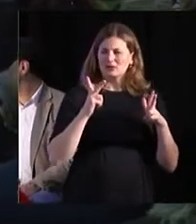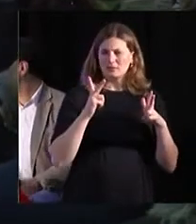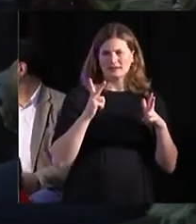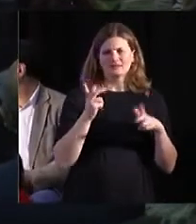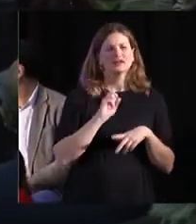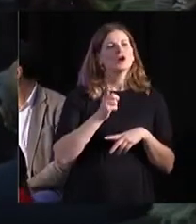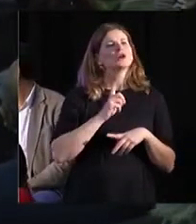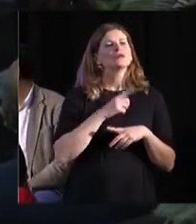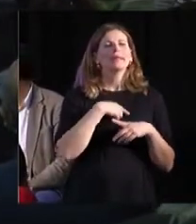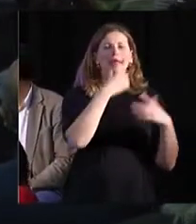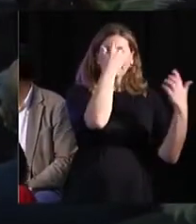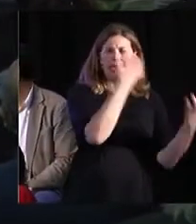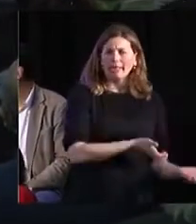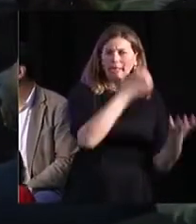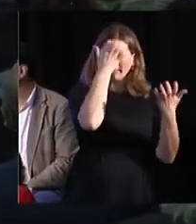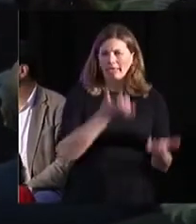de no ser serfs de ningú.